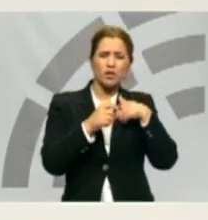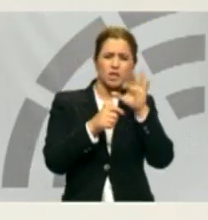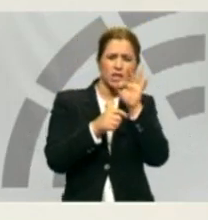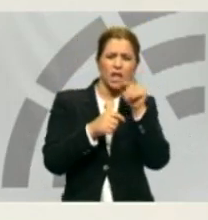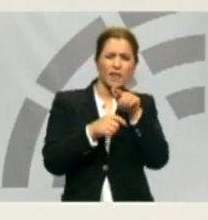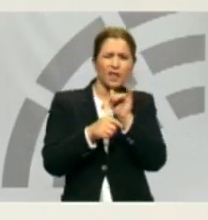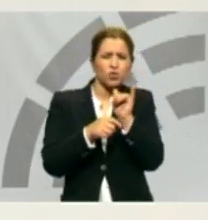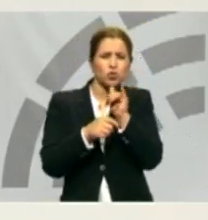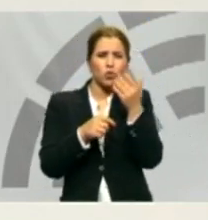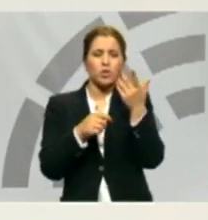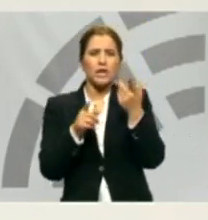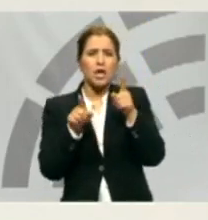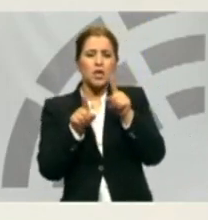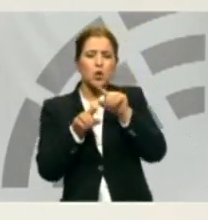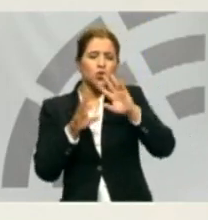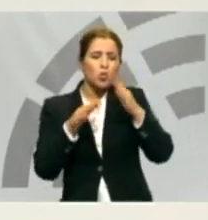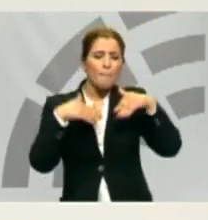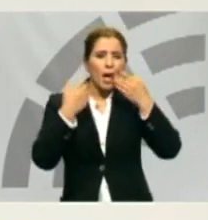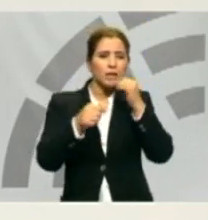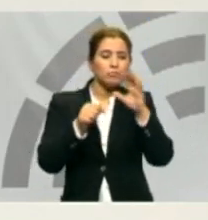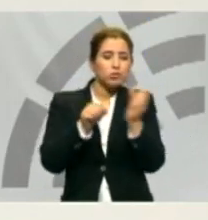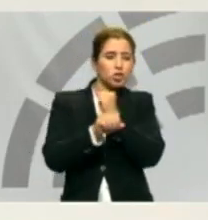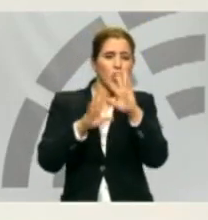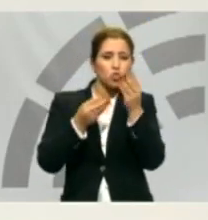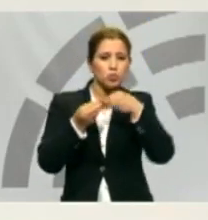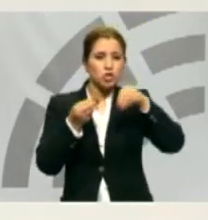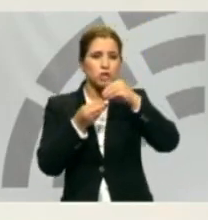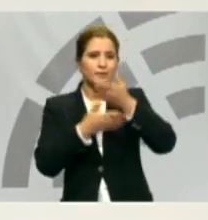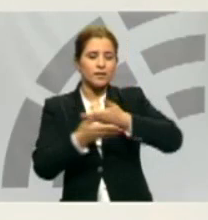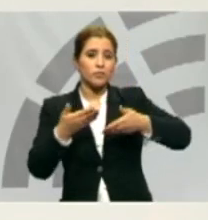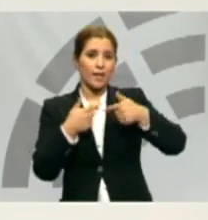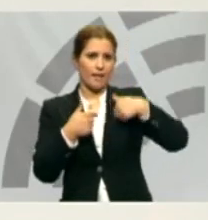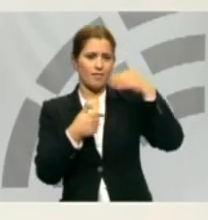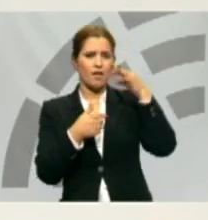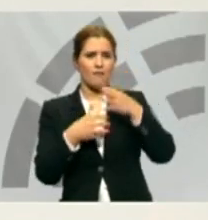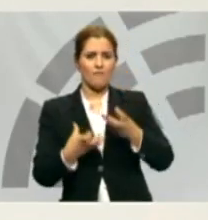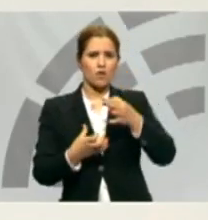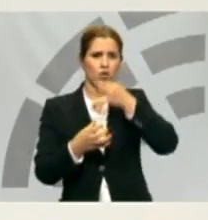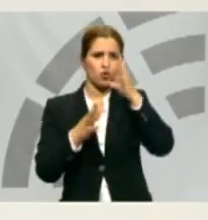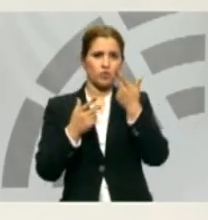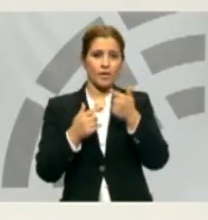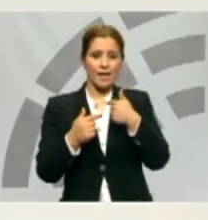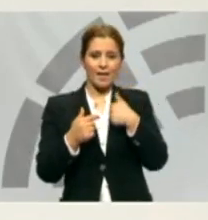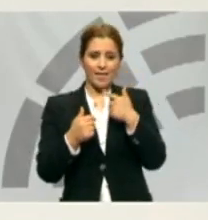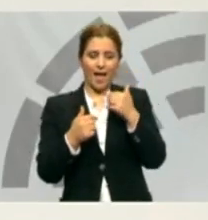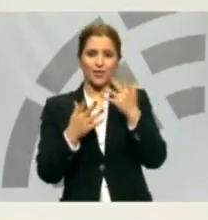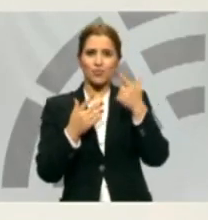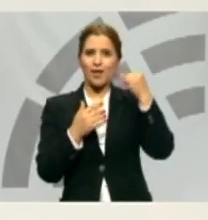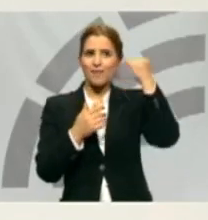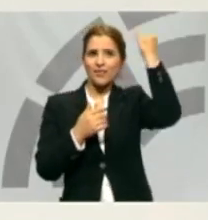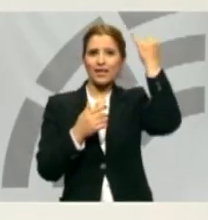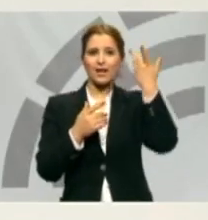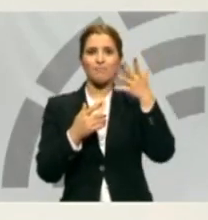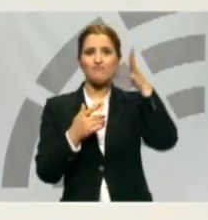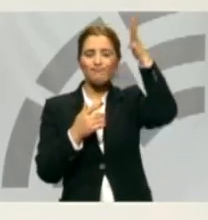الحمد والاضافه اللي مش قدمها بلا الحمد لله نحب نقول اللي بلال حمدي يمثل فكره وطموح